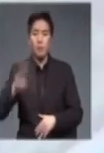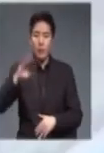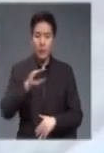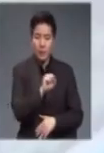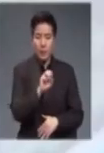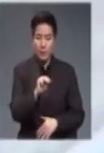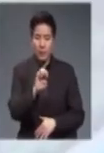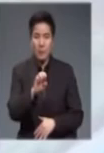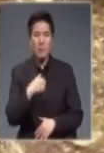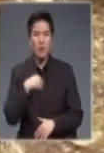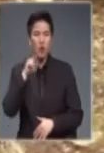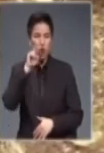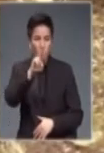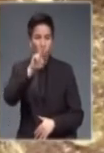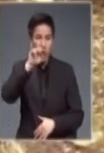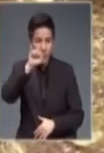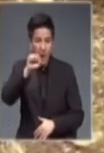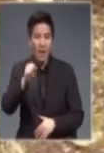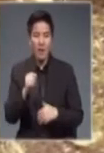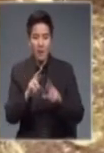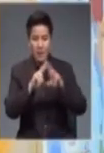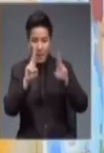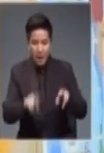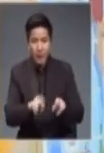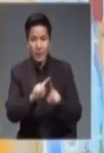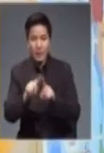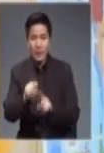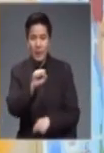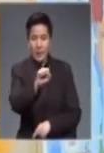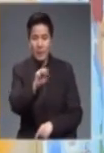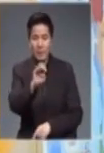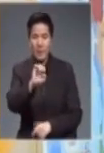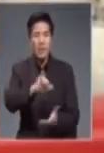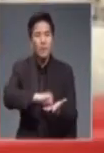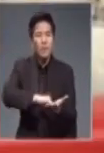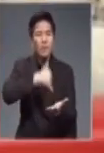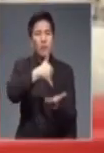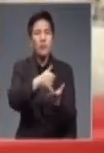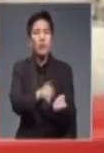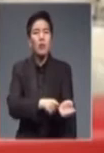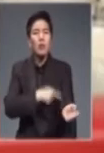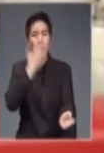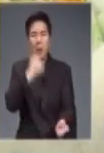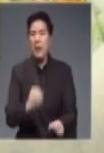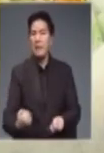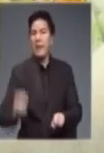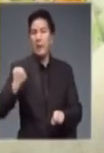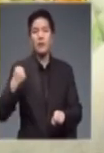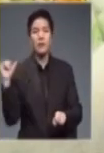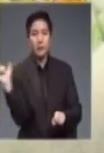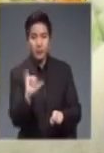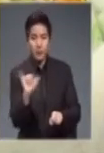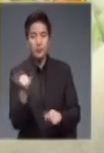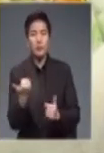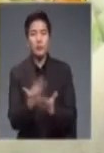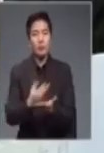อเนื่องมาจนถึงปัจจุบันเราทำอย่างค่อยเป็นค่อยไปแต่ทั้งนี้ก็ต้องทำให้เร็วที่สุดนะครับก็ขอฝากหน่วยงานหลายหน่วยงานที่เกี่ยวข้องด้วย